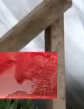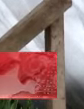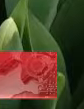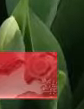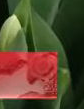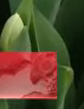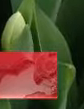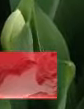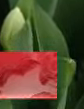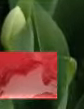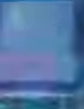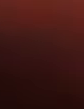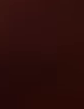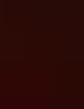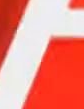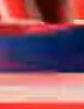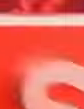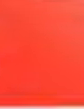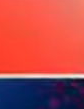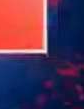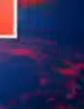развернул агробизнес на севере?